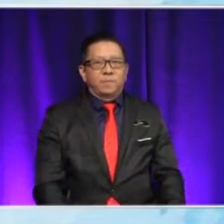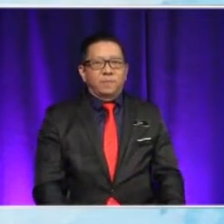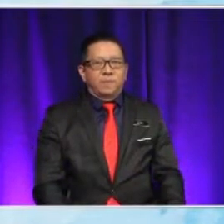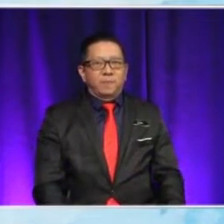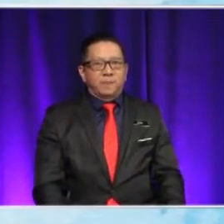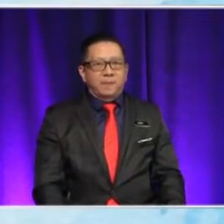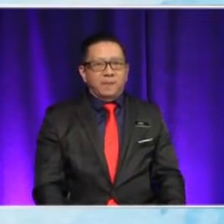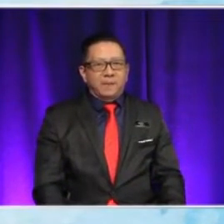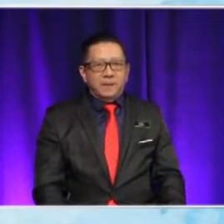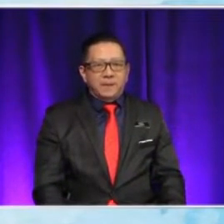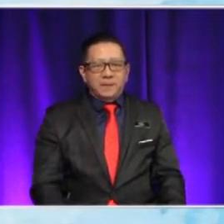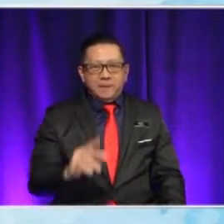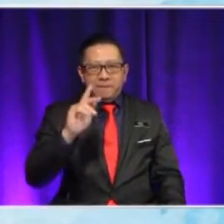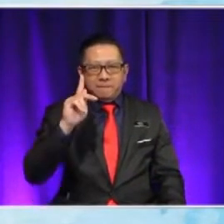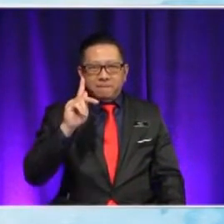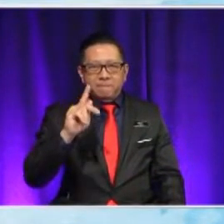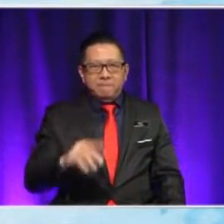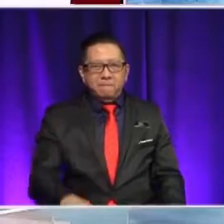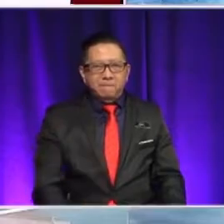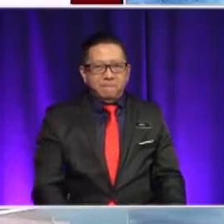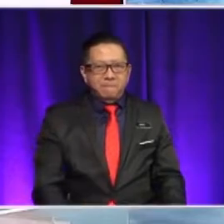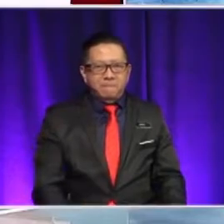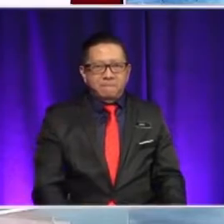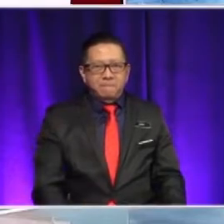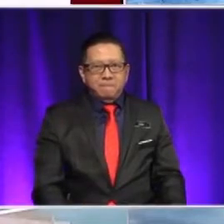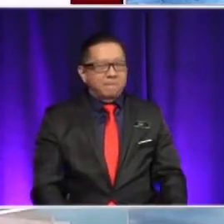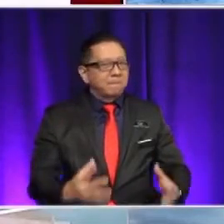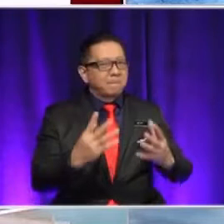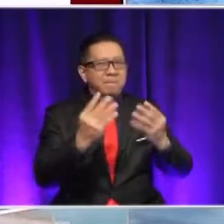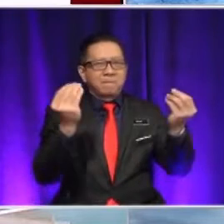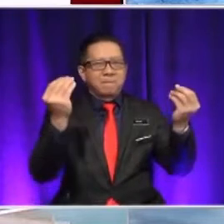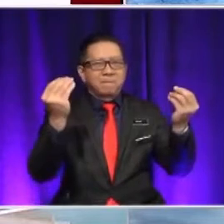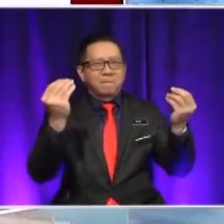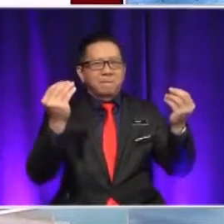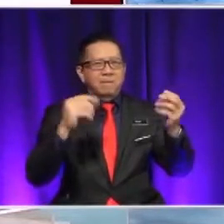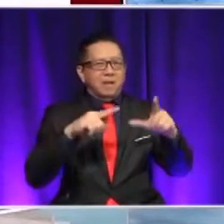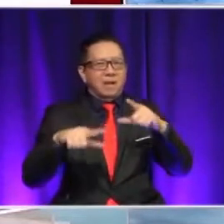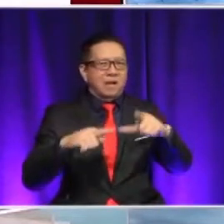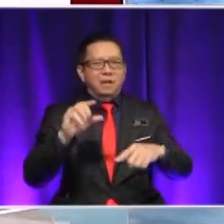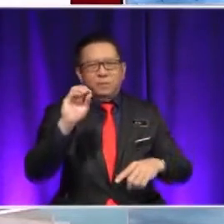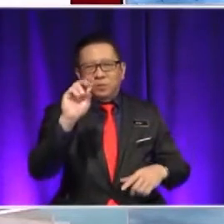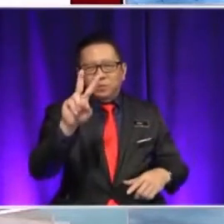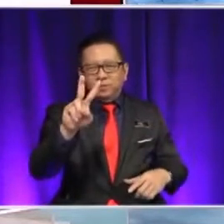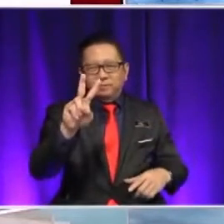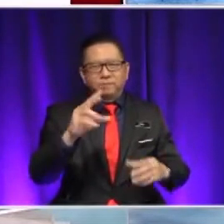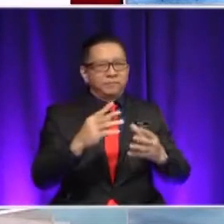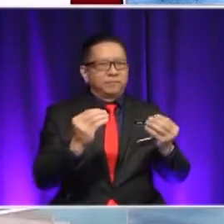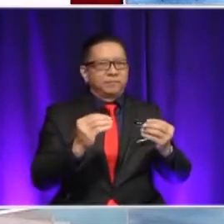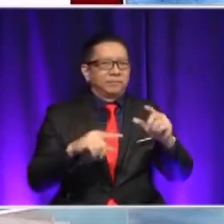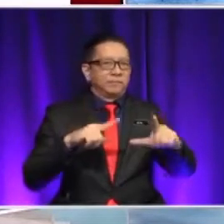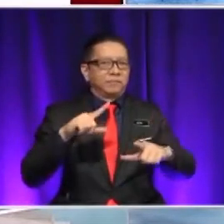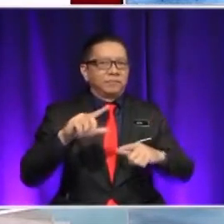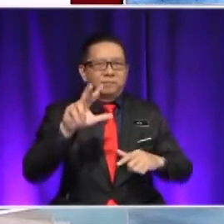Nokia bayyidh tertutup Madura ya lo ini nih nih oke seterusnya B